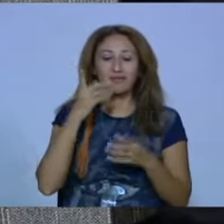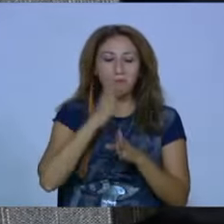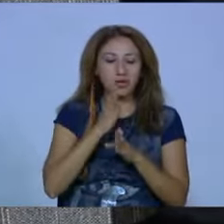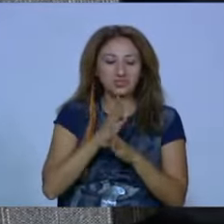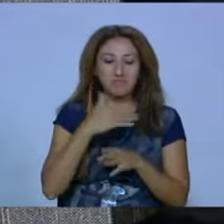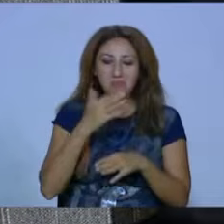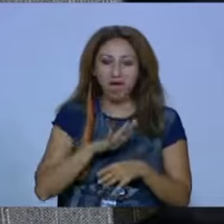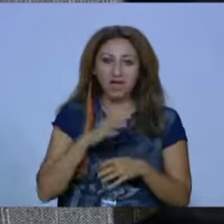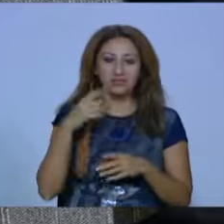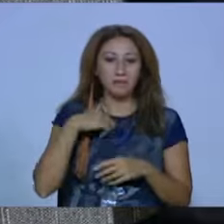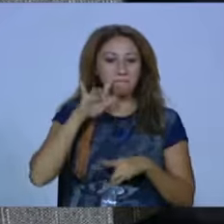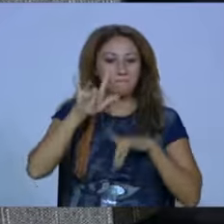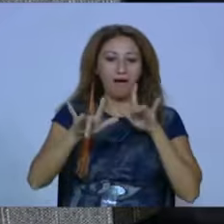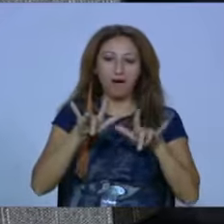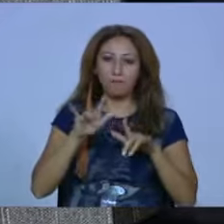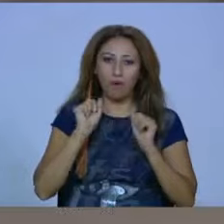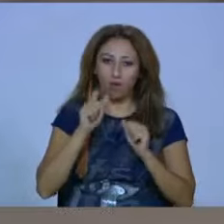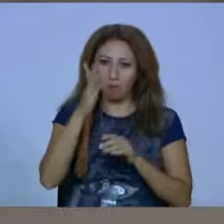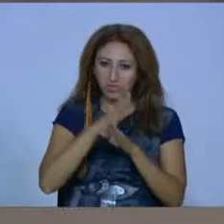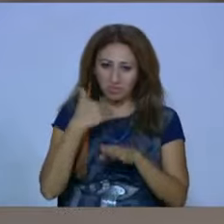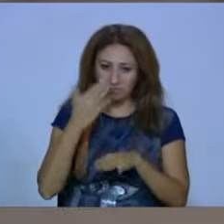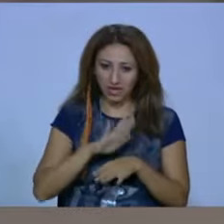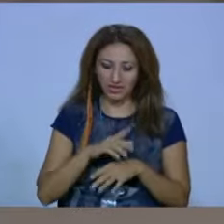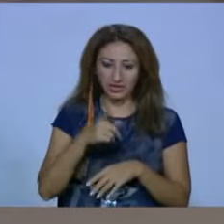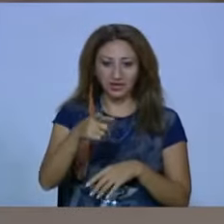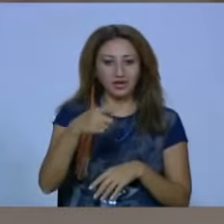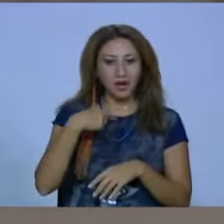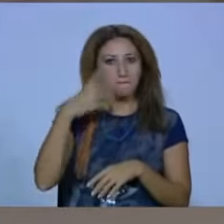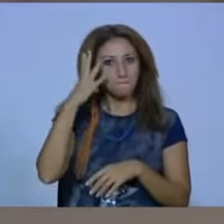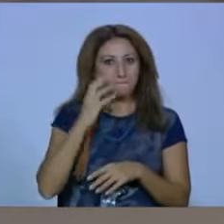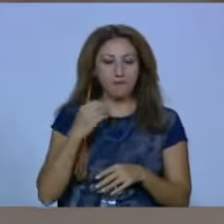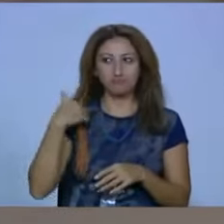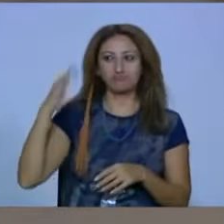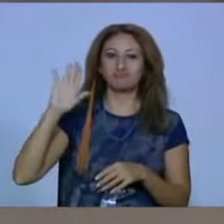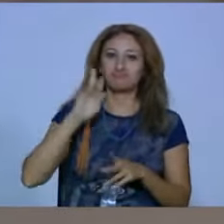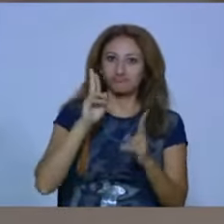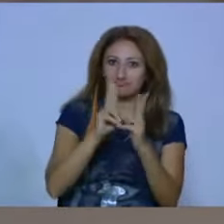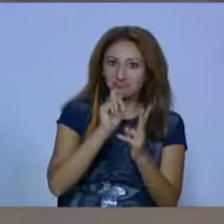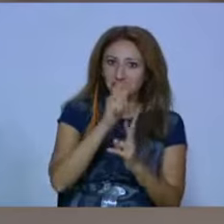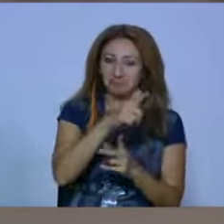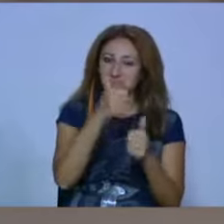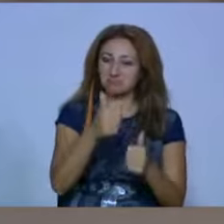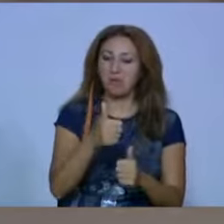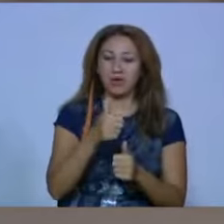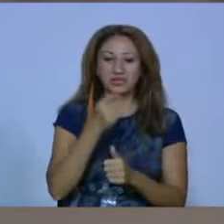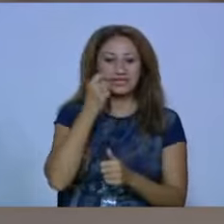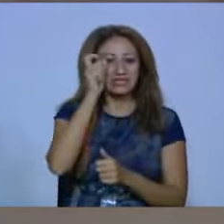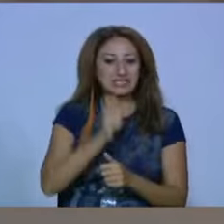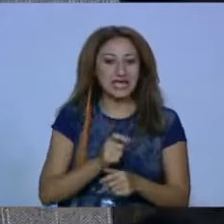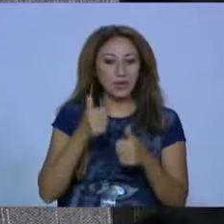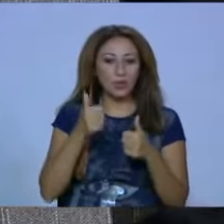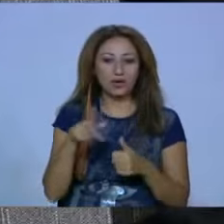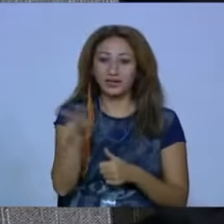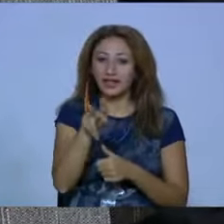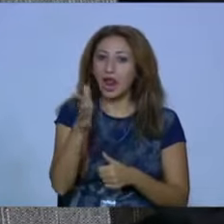بعض حد احنا بنحبه قوي. احنا اتشرفنا ان احنا قعدنا قدام حضرتك. الله يخليك، انت رجل عظيم وجميل. الله يخليك، وانت حضرتك، انتوا